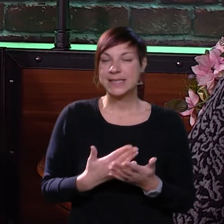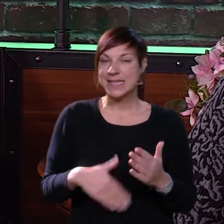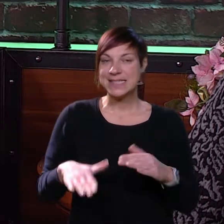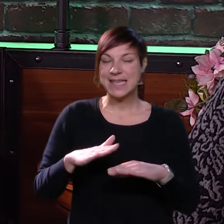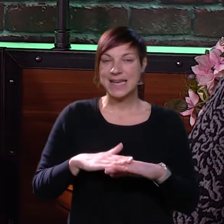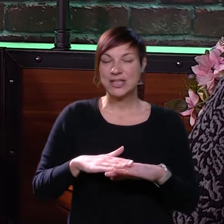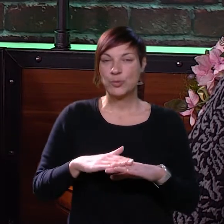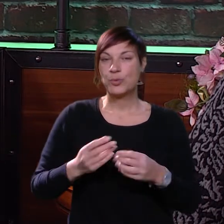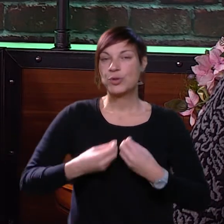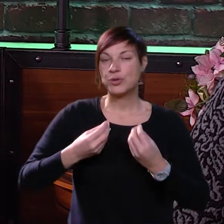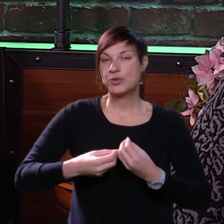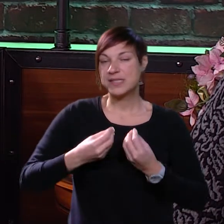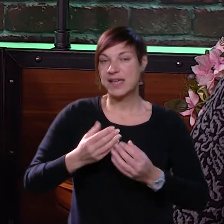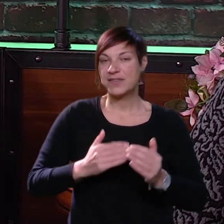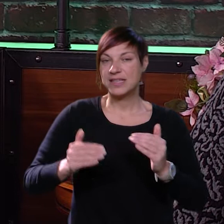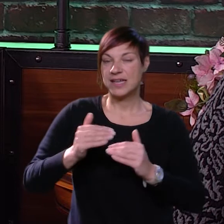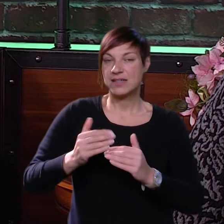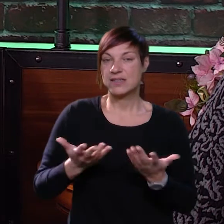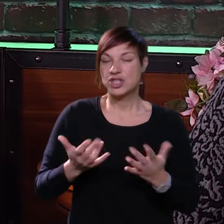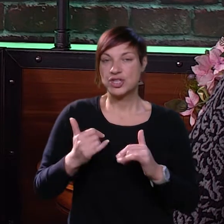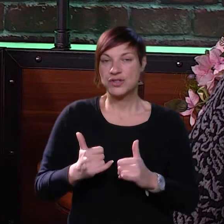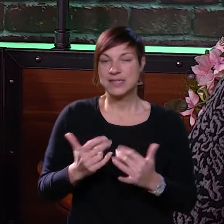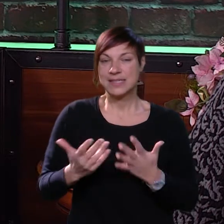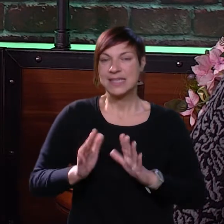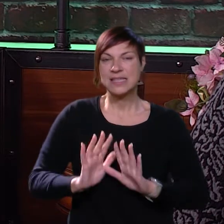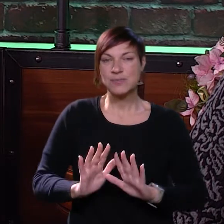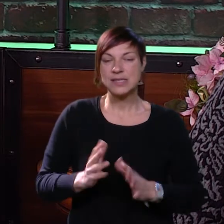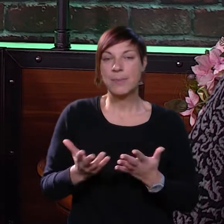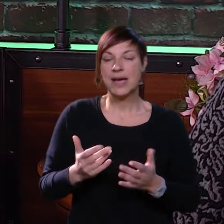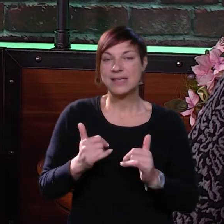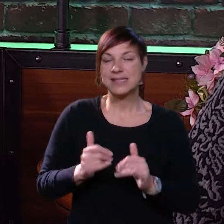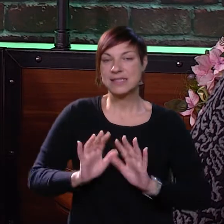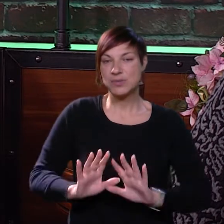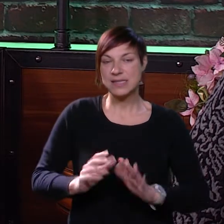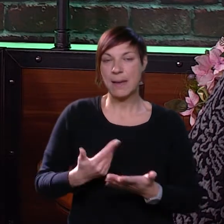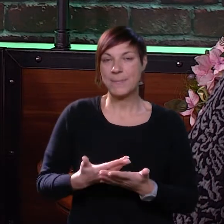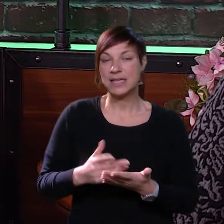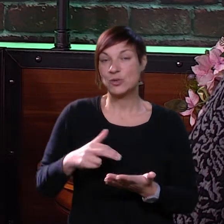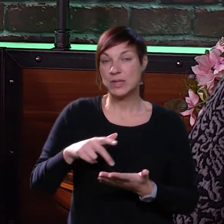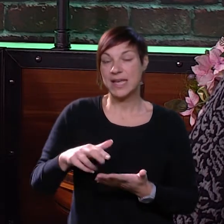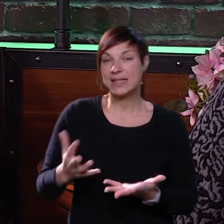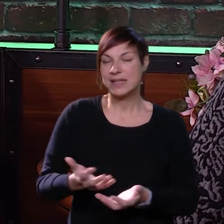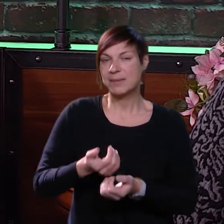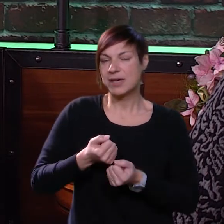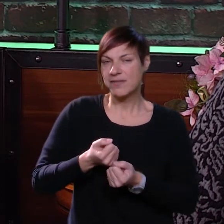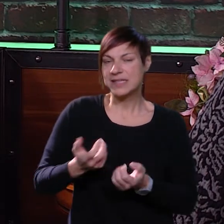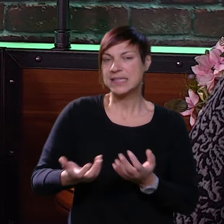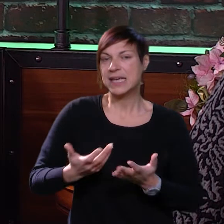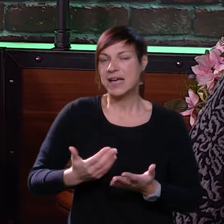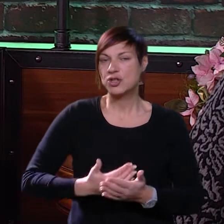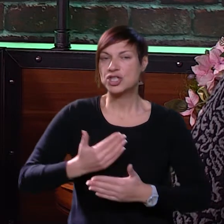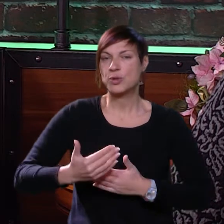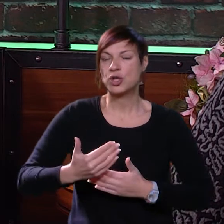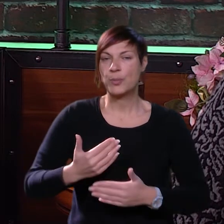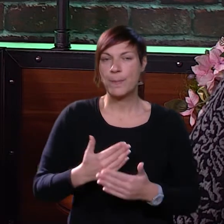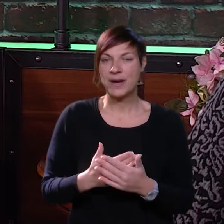se ono nadopunjuju savjete, nadogradnju, što sad, gdje smo zapeli, aha, sad smo zapeli tu, ne ide nam hvatanje ovdje,